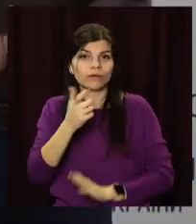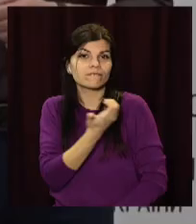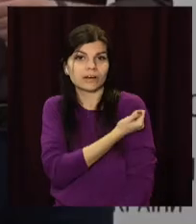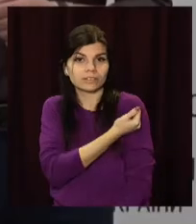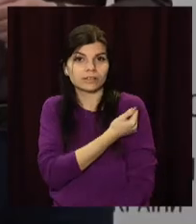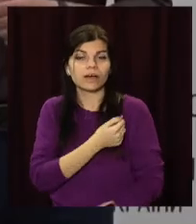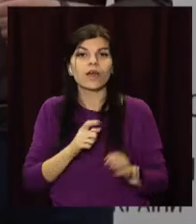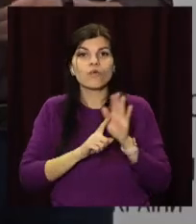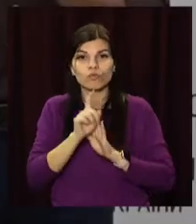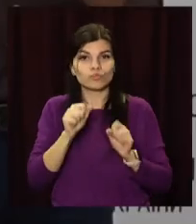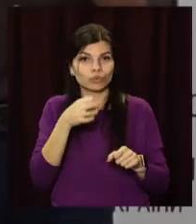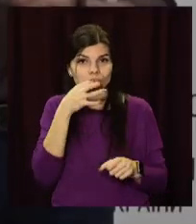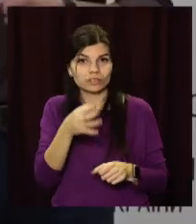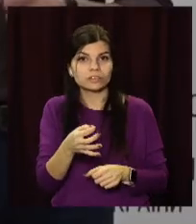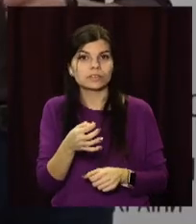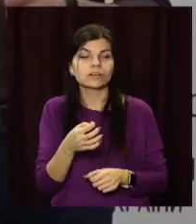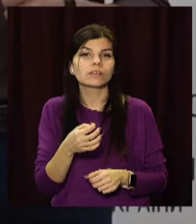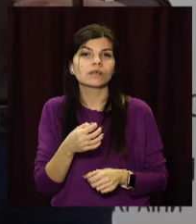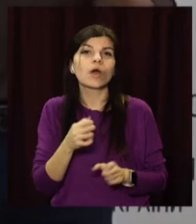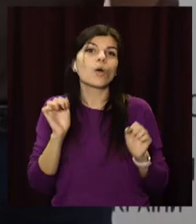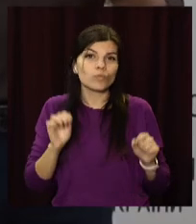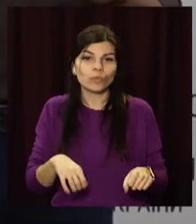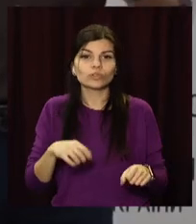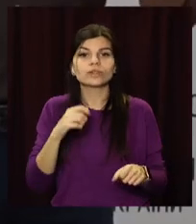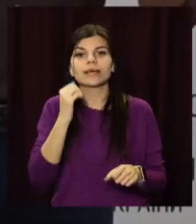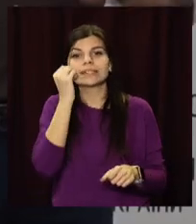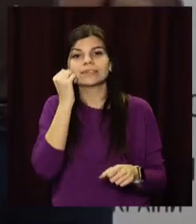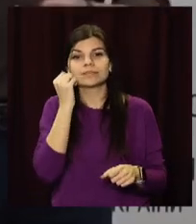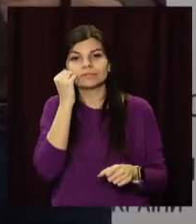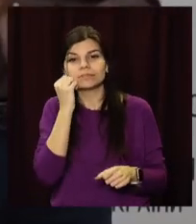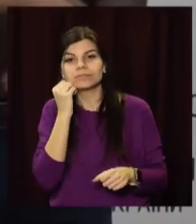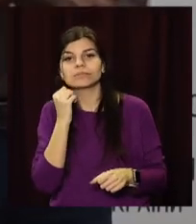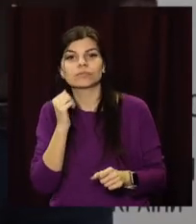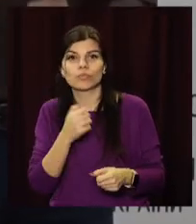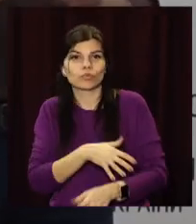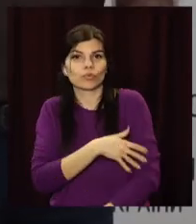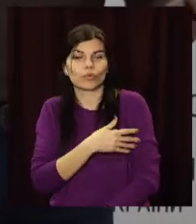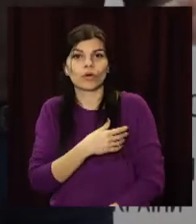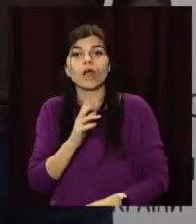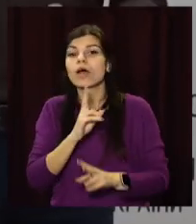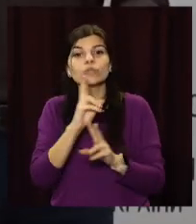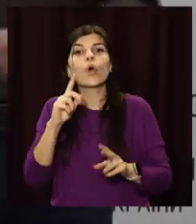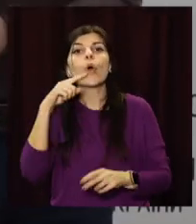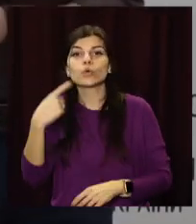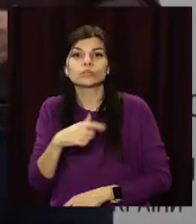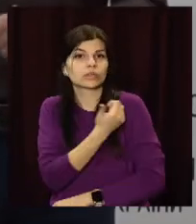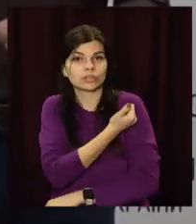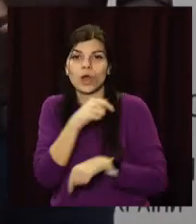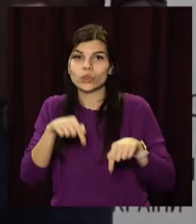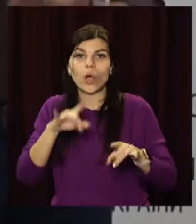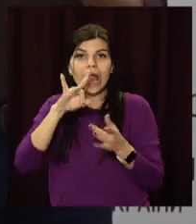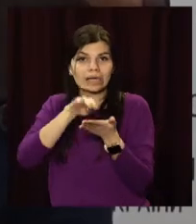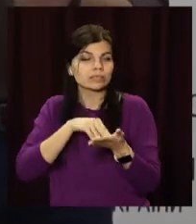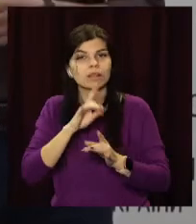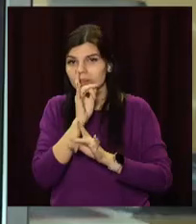вакцинацію. Відразу можу сказати, можете істеріти ще дуже довго. Ніхто російську вакцину в країні реєструвати